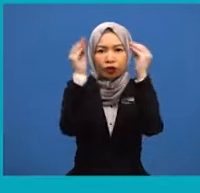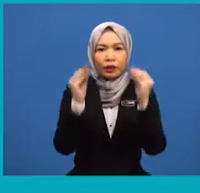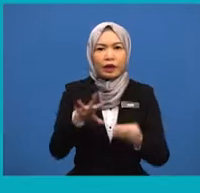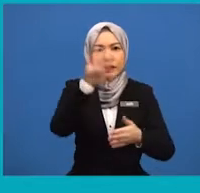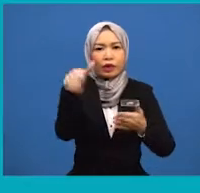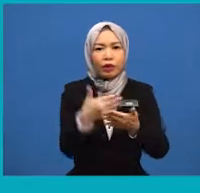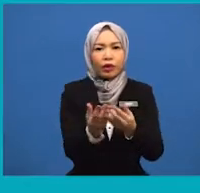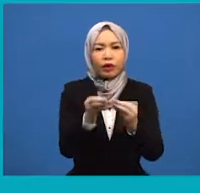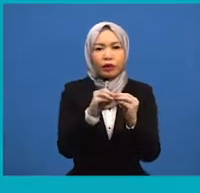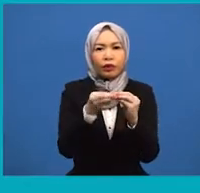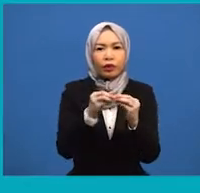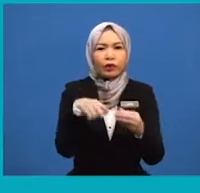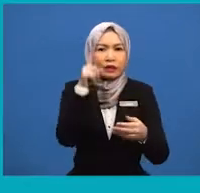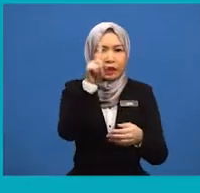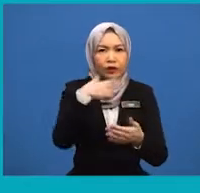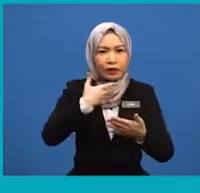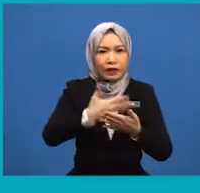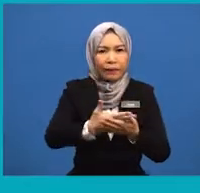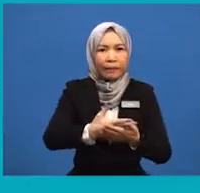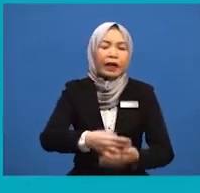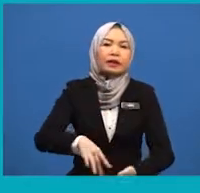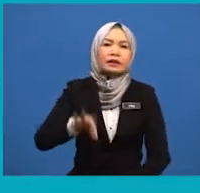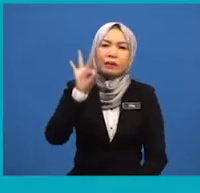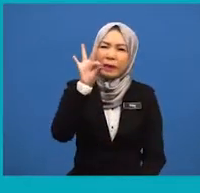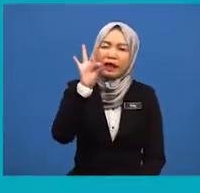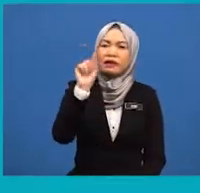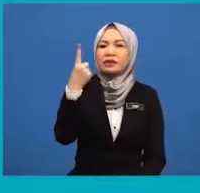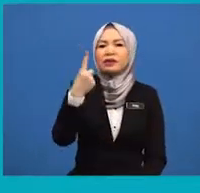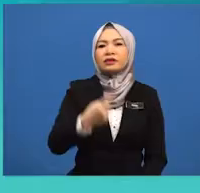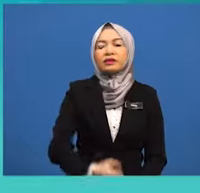antara 1 hingga 9 sahaja.